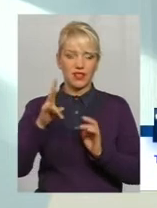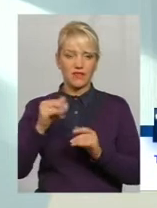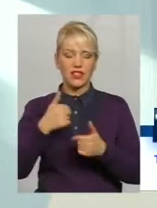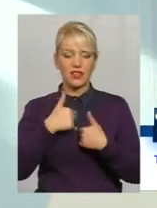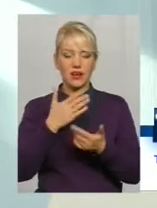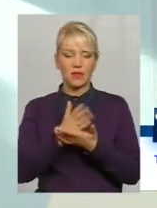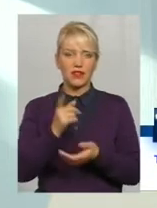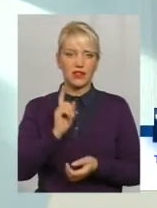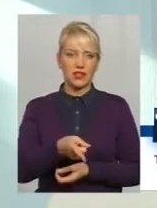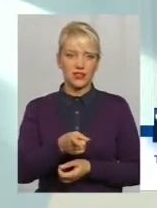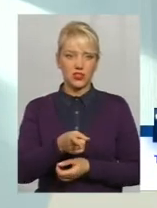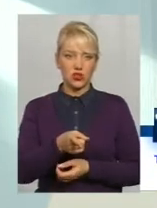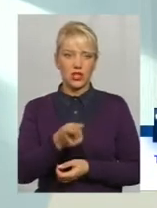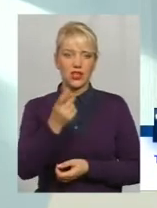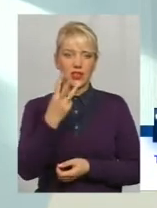маю